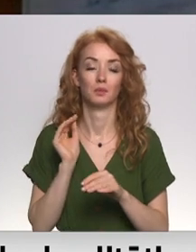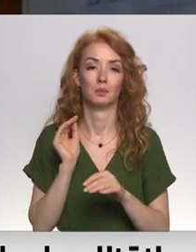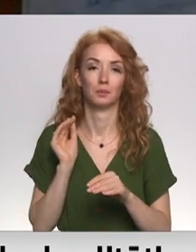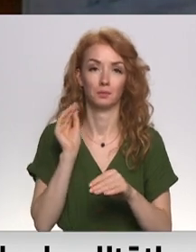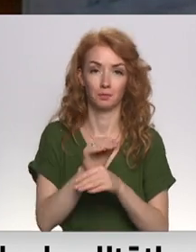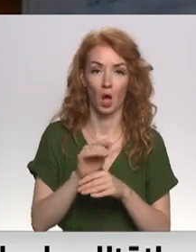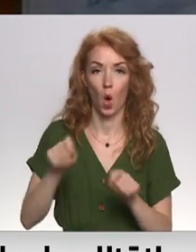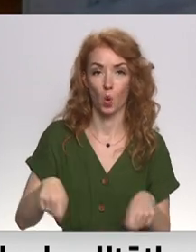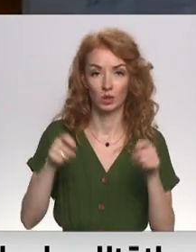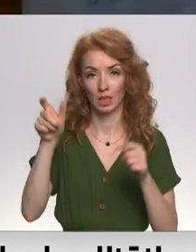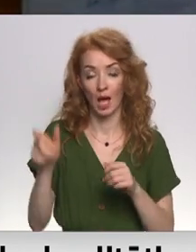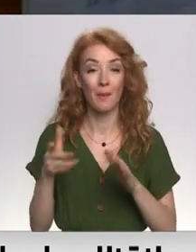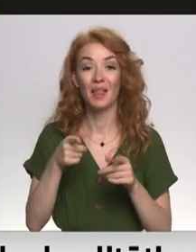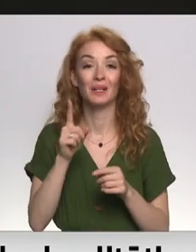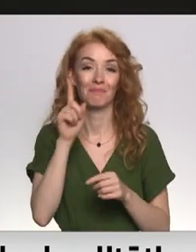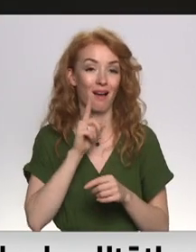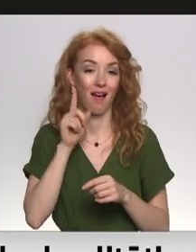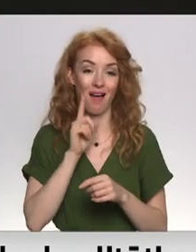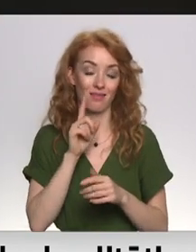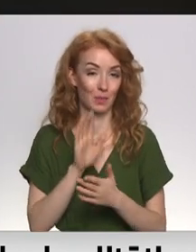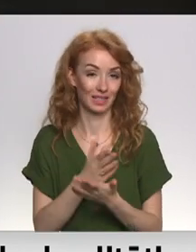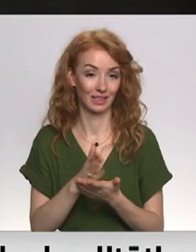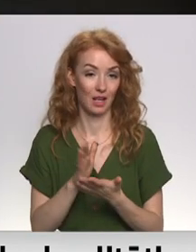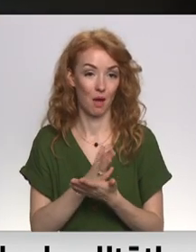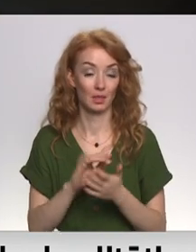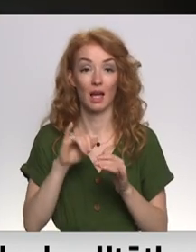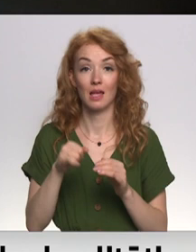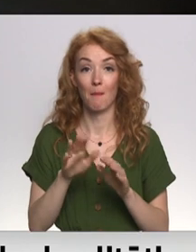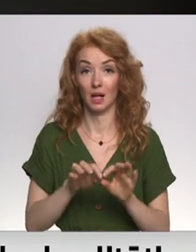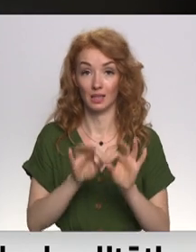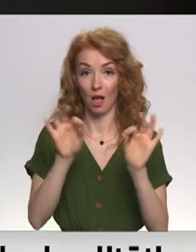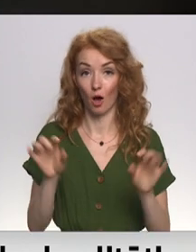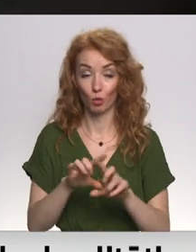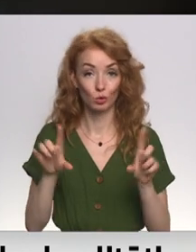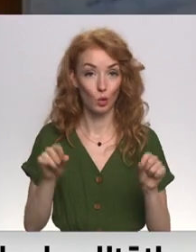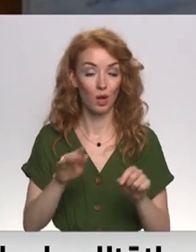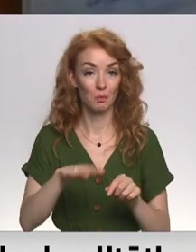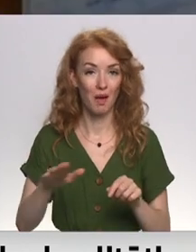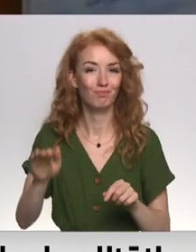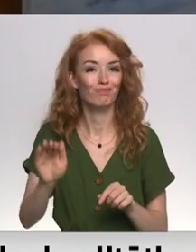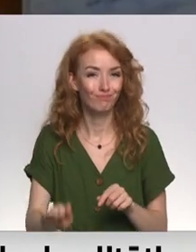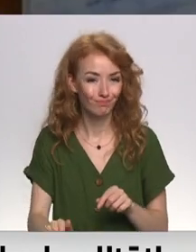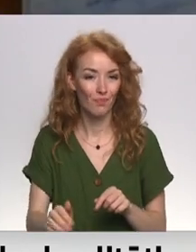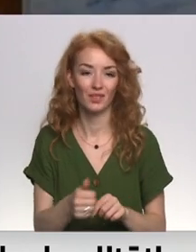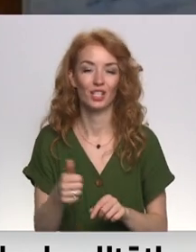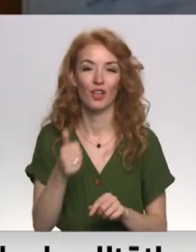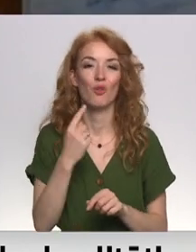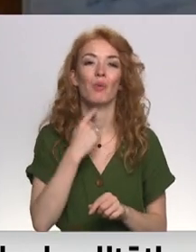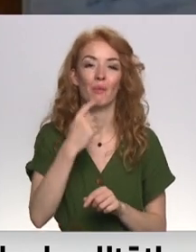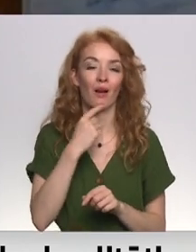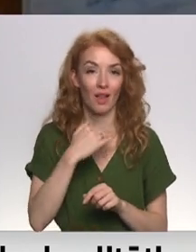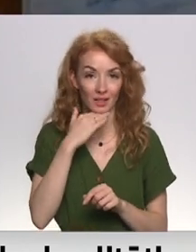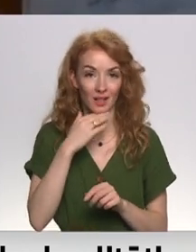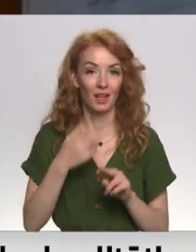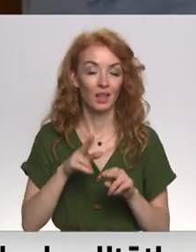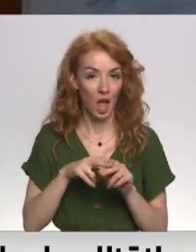audzinātājs, taču tas ir pagaidu risinājums. Tad, kad runa ir par sākumu skolas bērniem, kas ir maziņi, un jo sevišķi, ja tie ir pirmklasnieki, tad